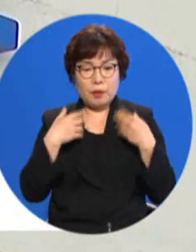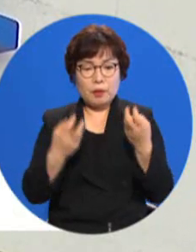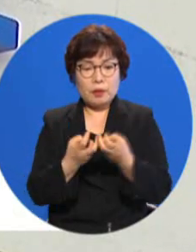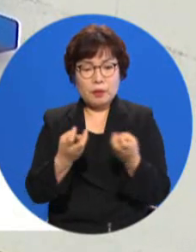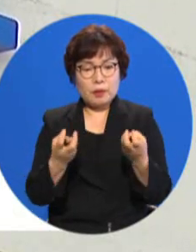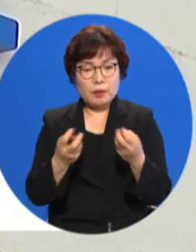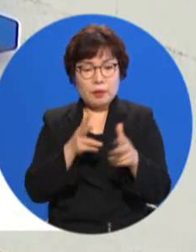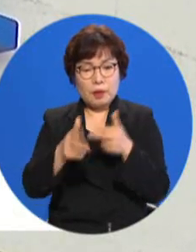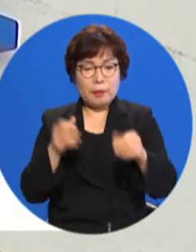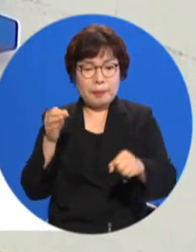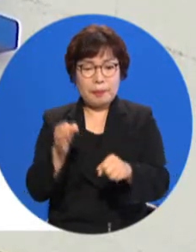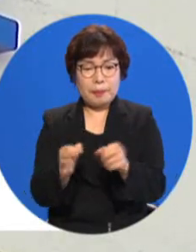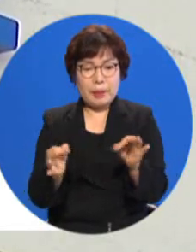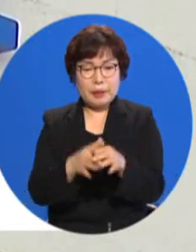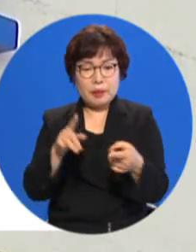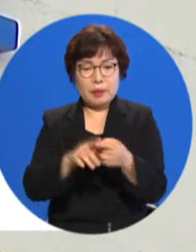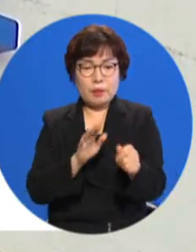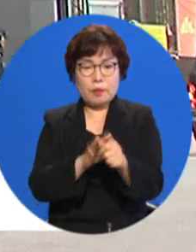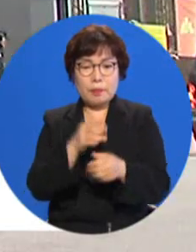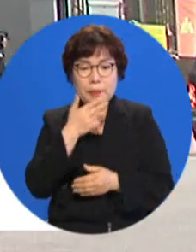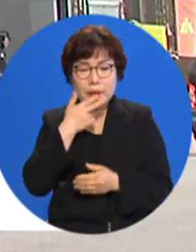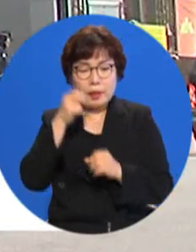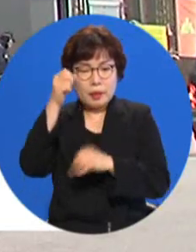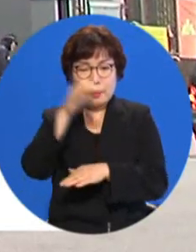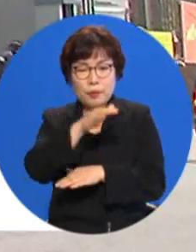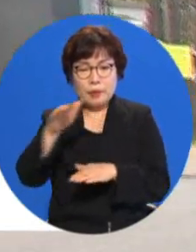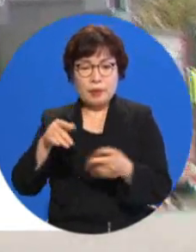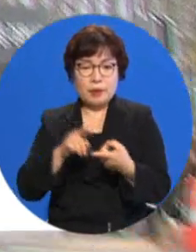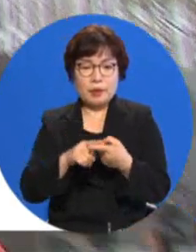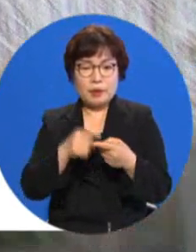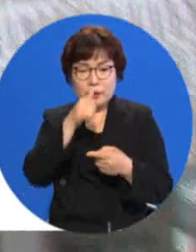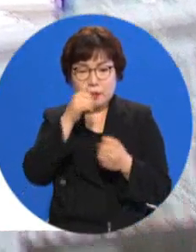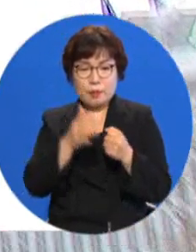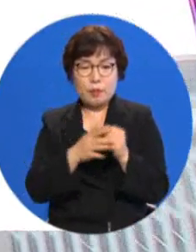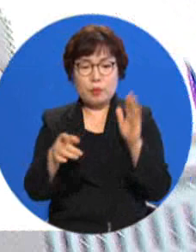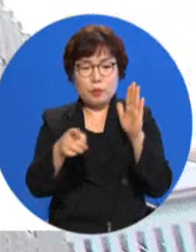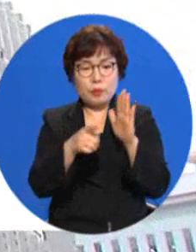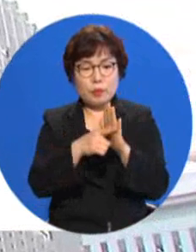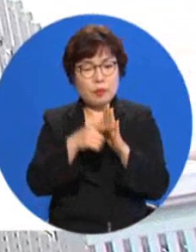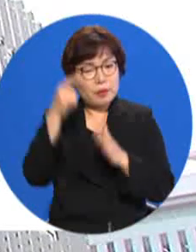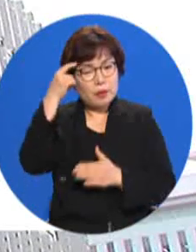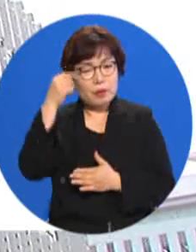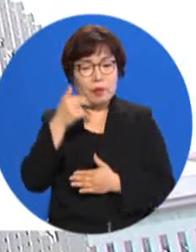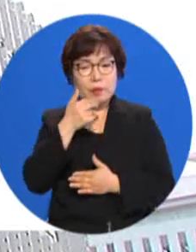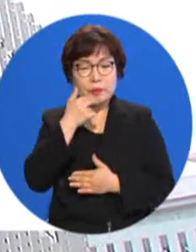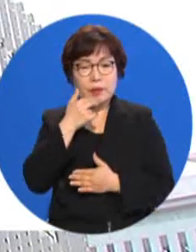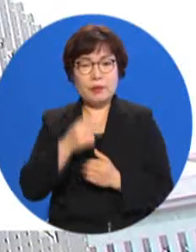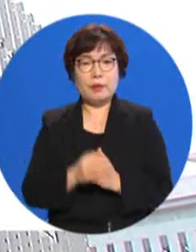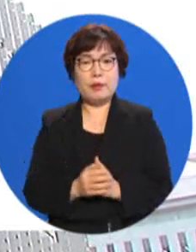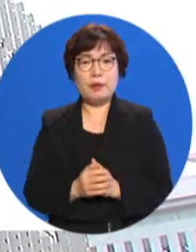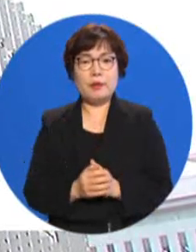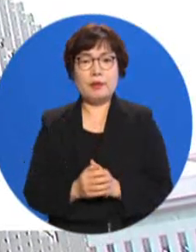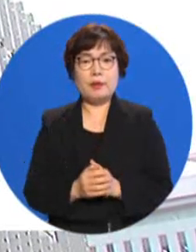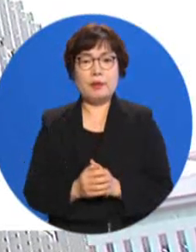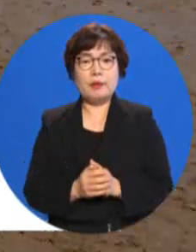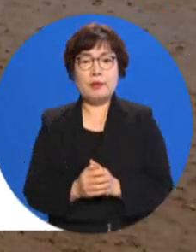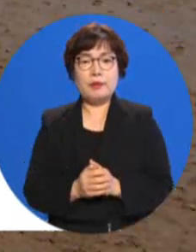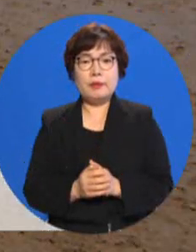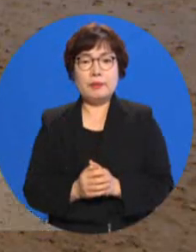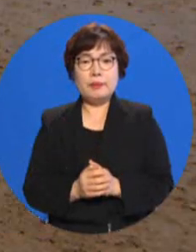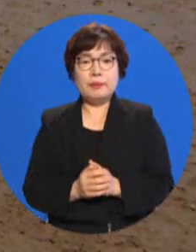사업 방식을 지원할 수 있는 기본 틀은 갖고 있기 때문에 부정적이거나 그렇게 보시고 있지는